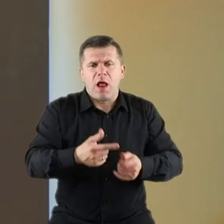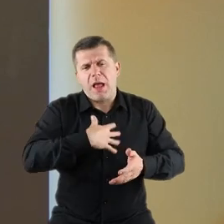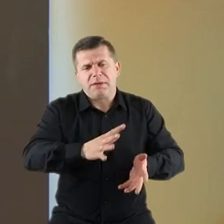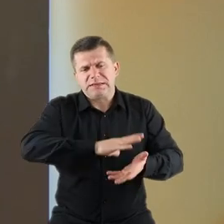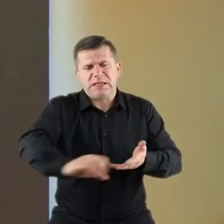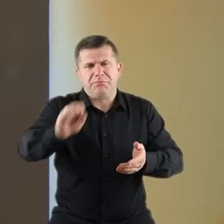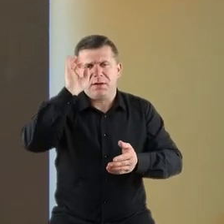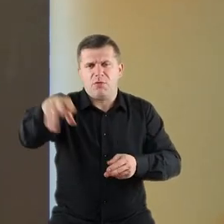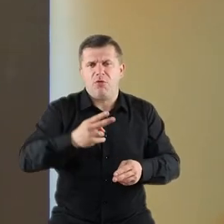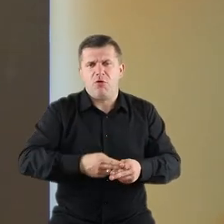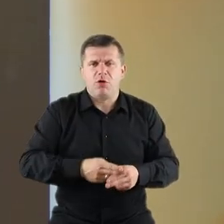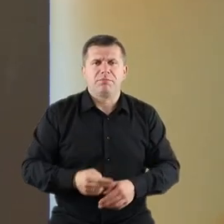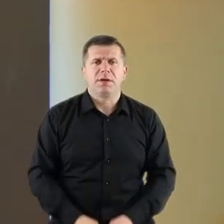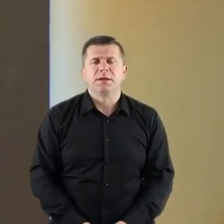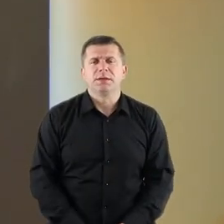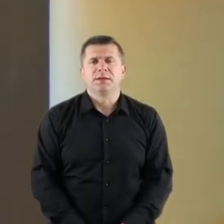chorobę